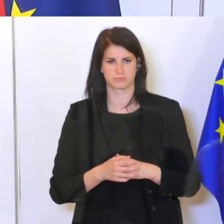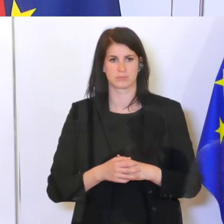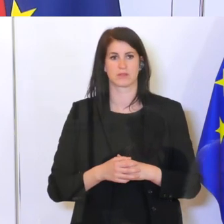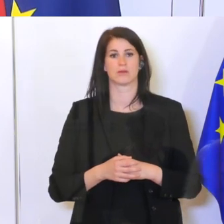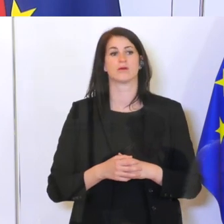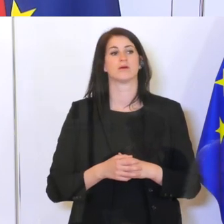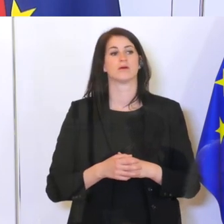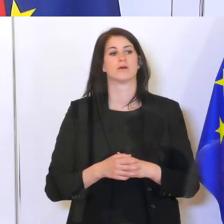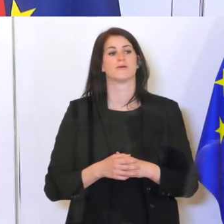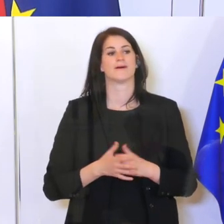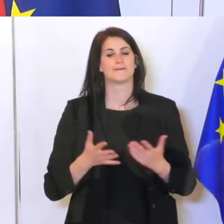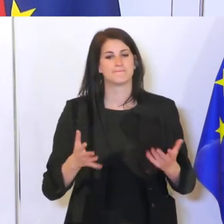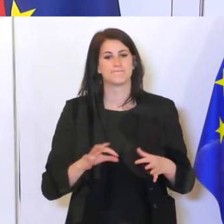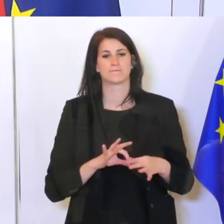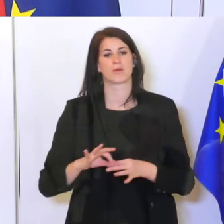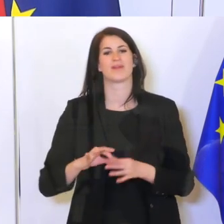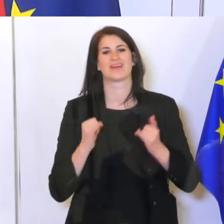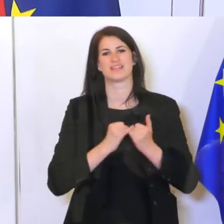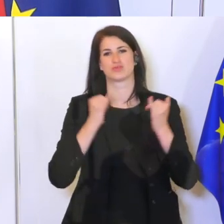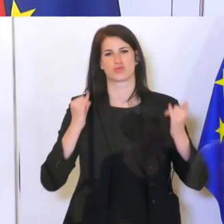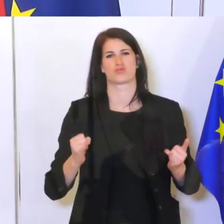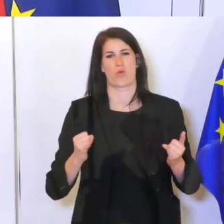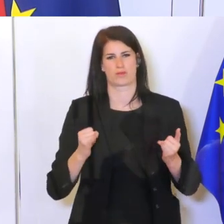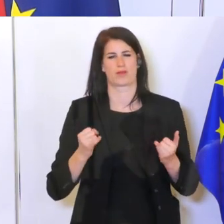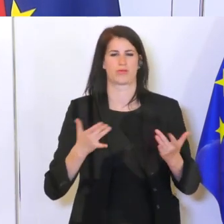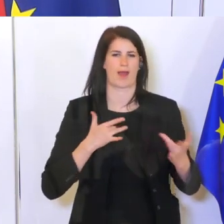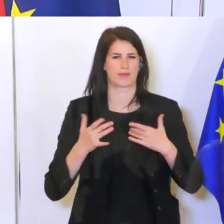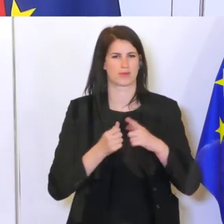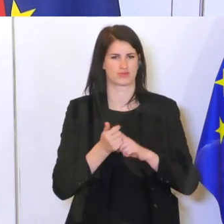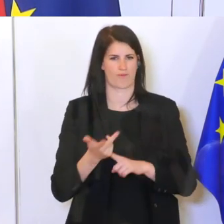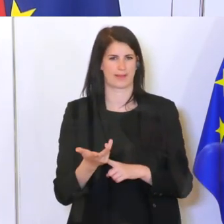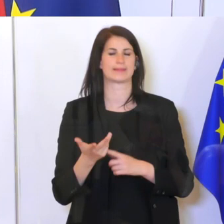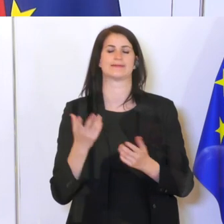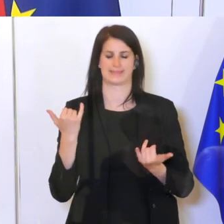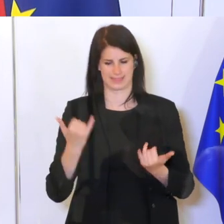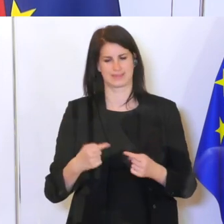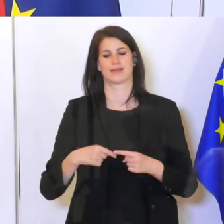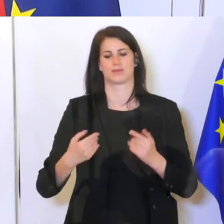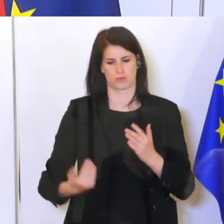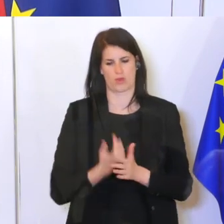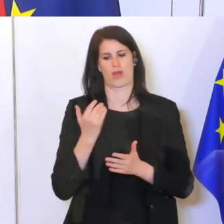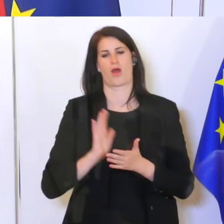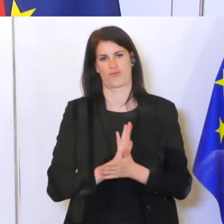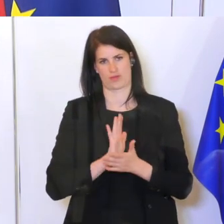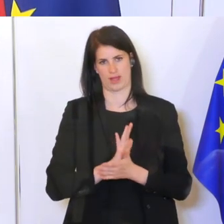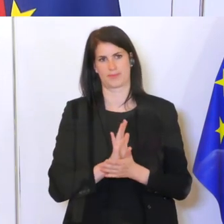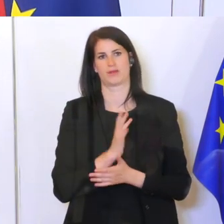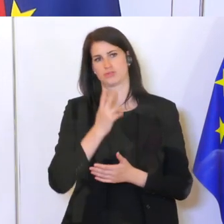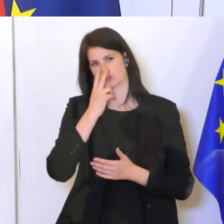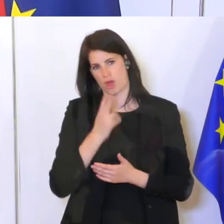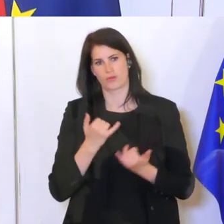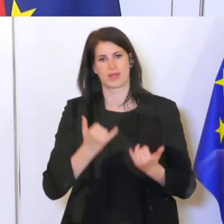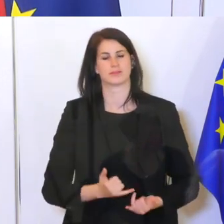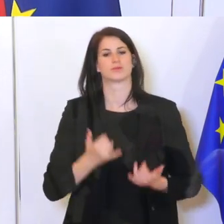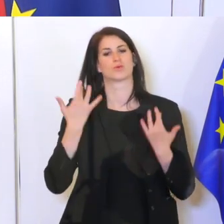die Institutionen, ja, das ist die nächste Aufgabe, dass wir gemeinsam schauen, wie wir die